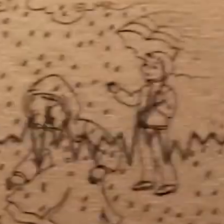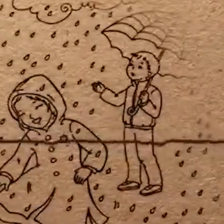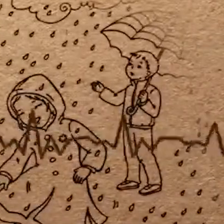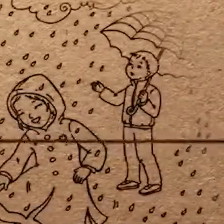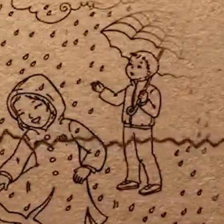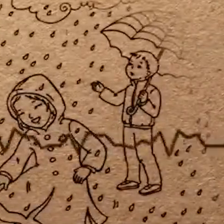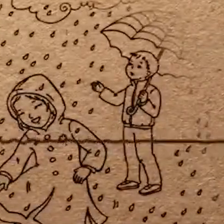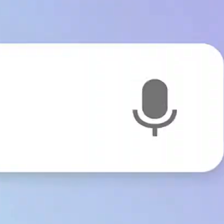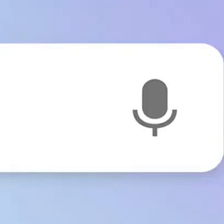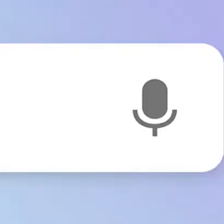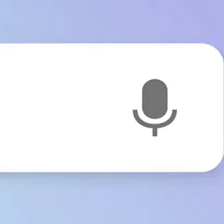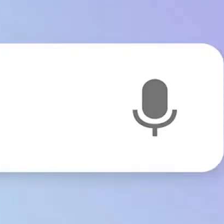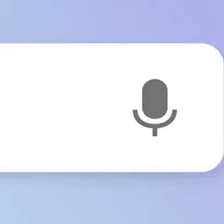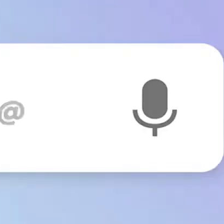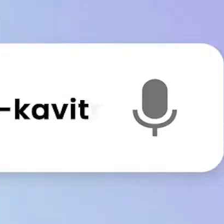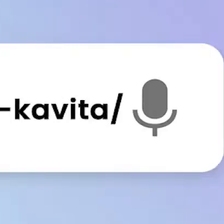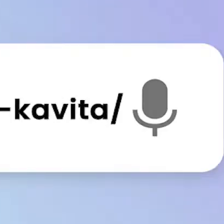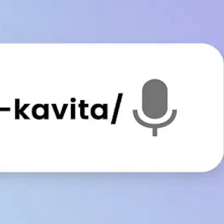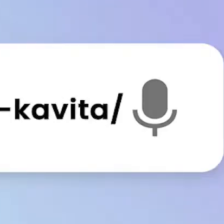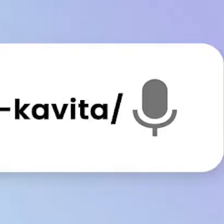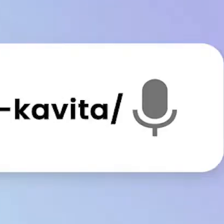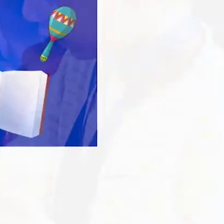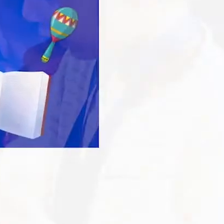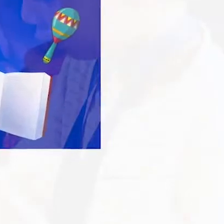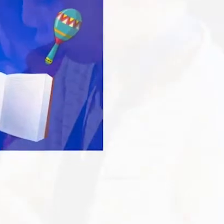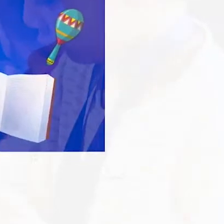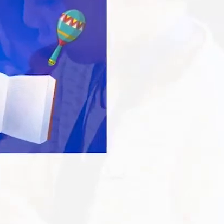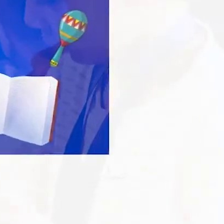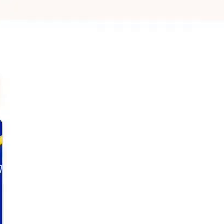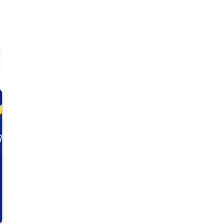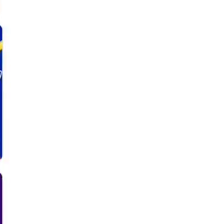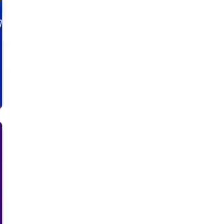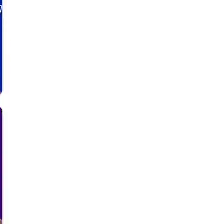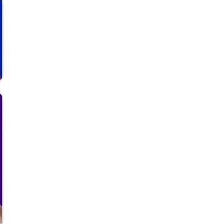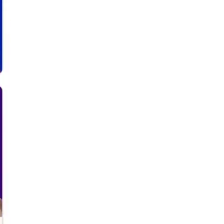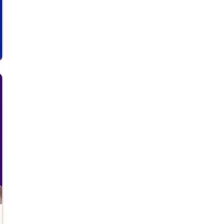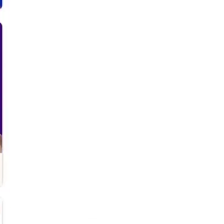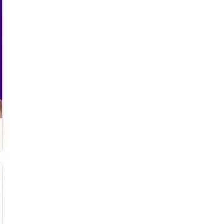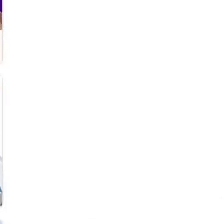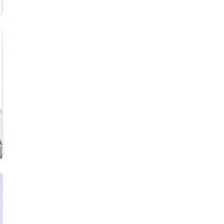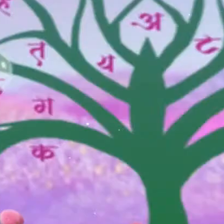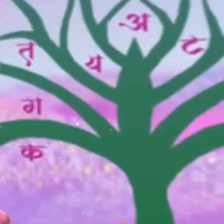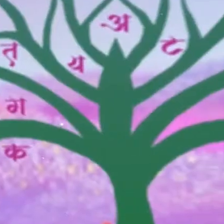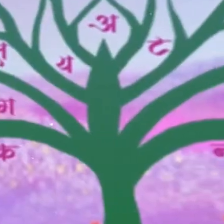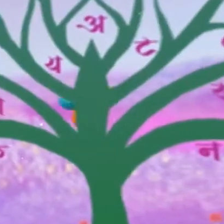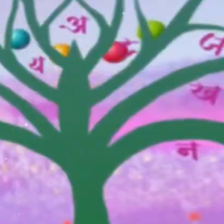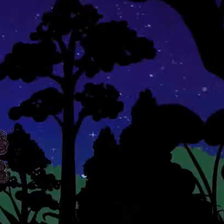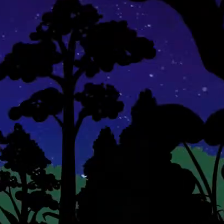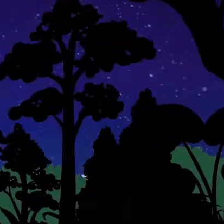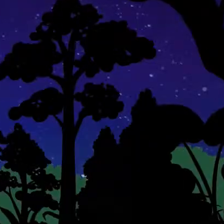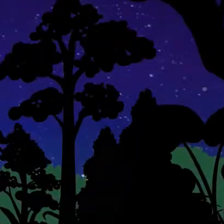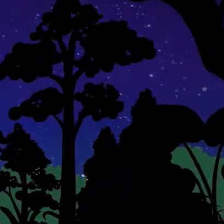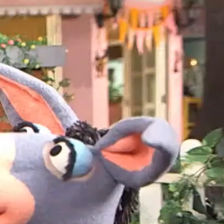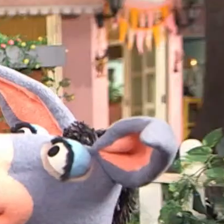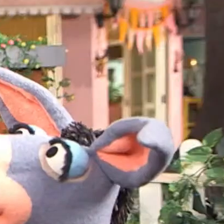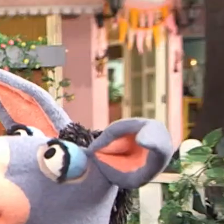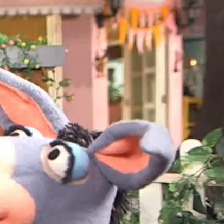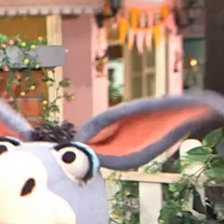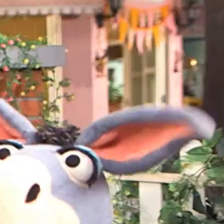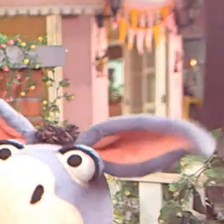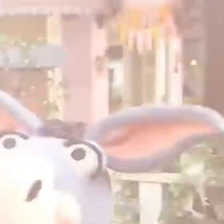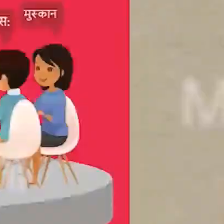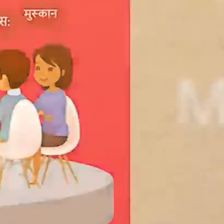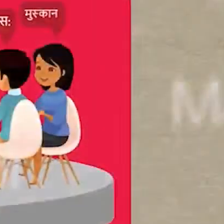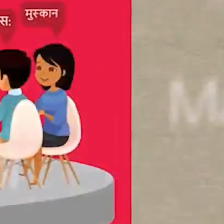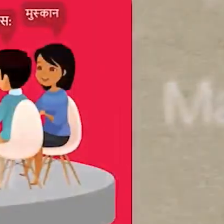और कविताएं भेजें। आप दिए गए लिंक पर अपनी रचनाएं अथवा किसी अन्य रचनाकार के गीत और कविताएं भेज